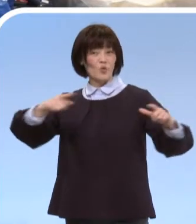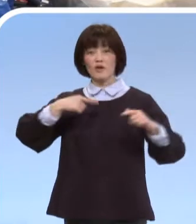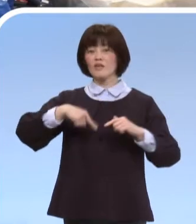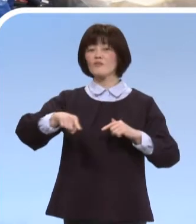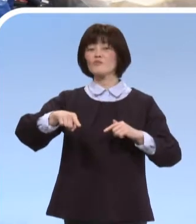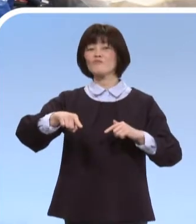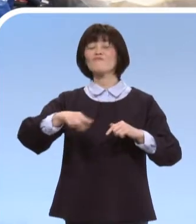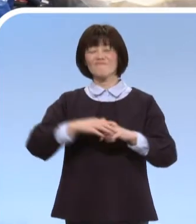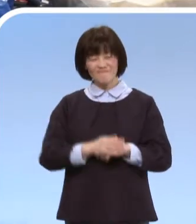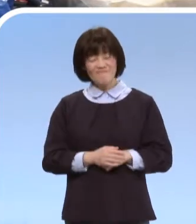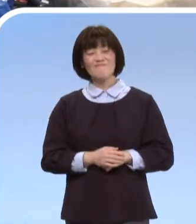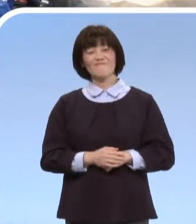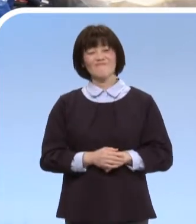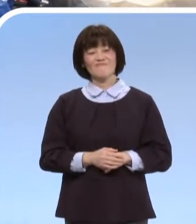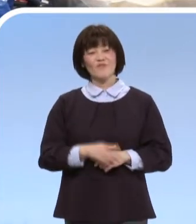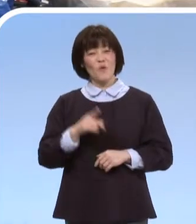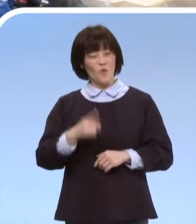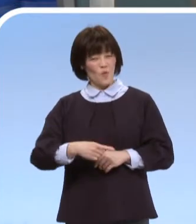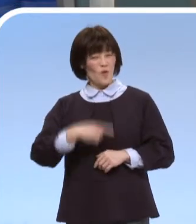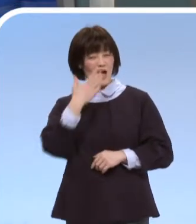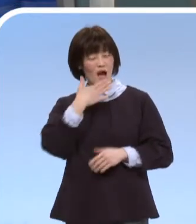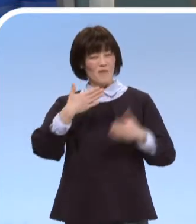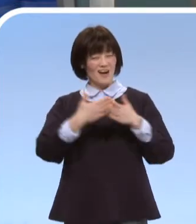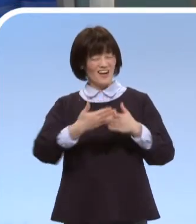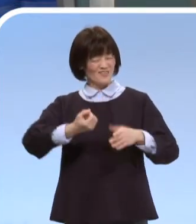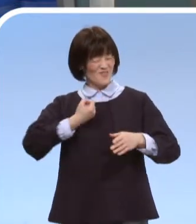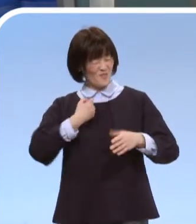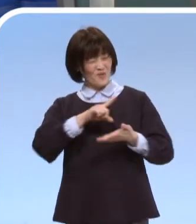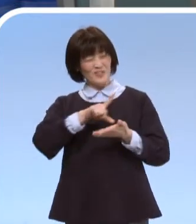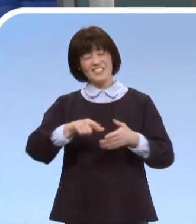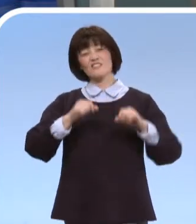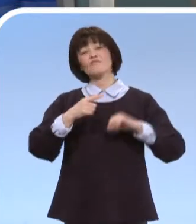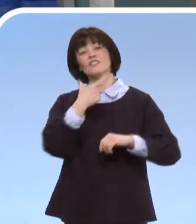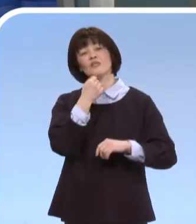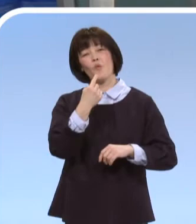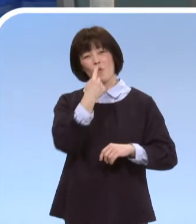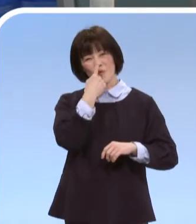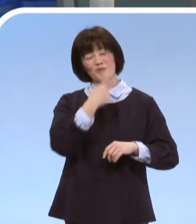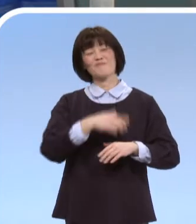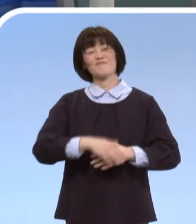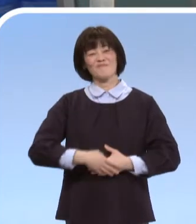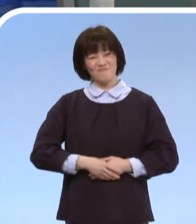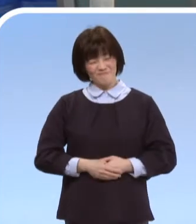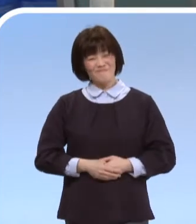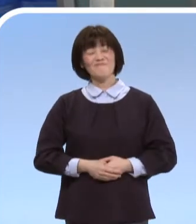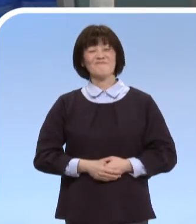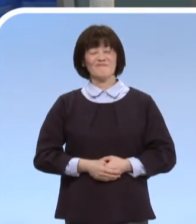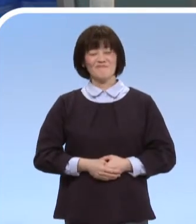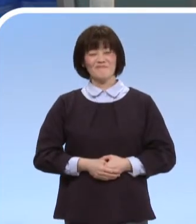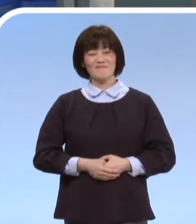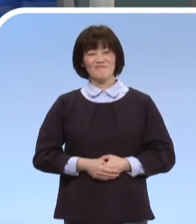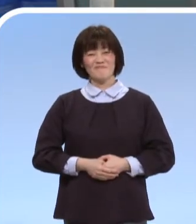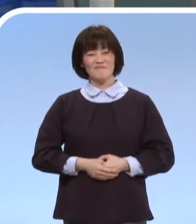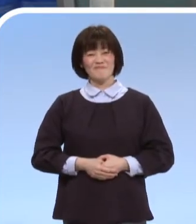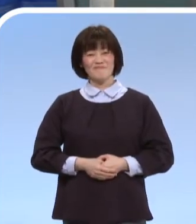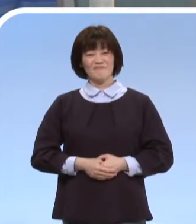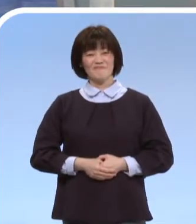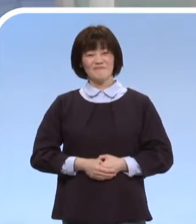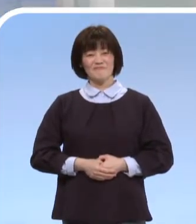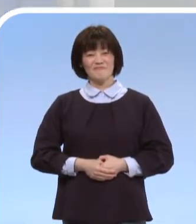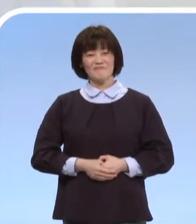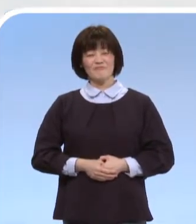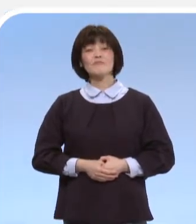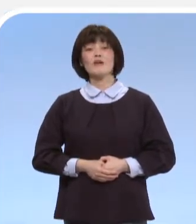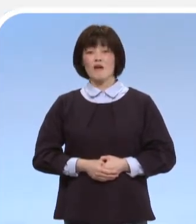そういうのがどんどんこう増えていくんで、むっちゃ面白い地域になったら いいなと思いますね。